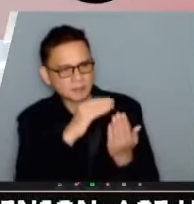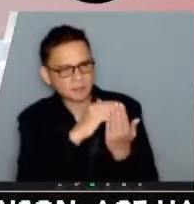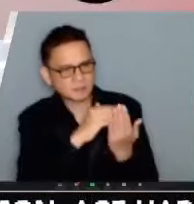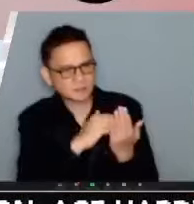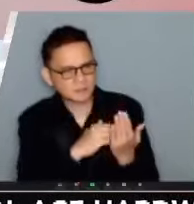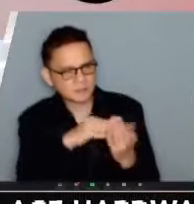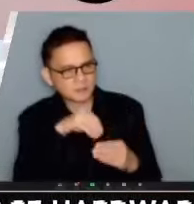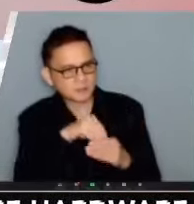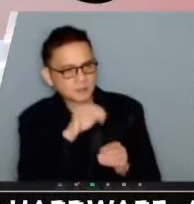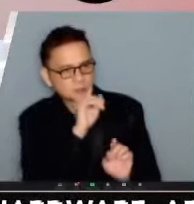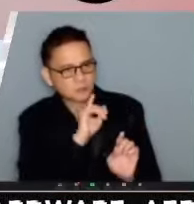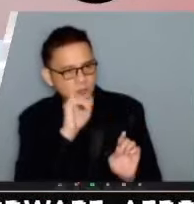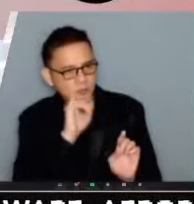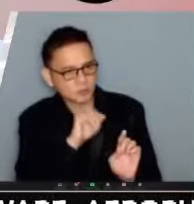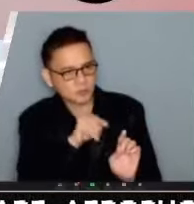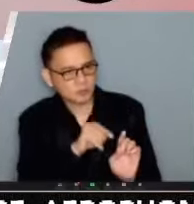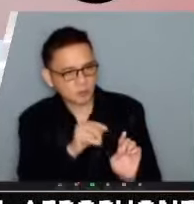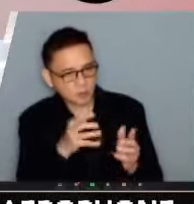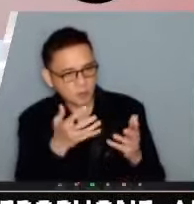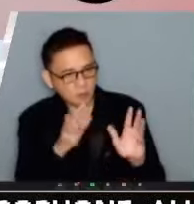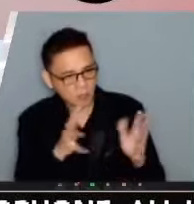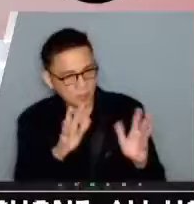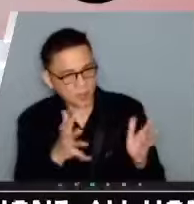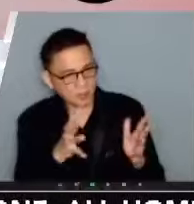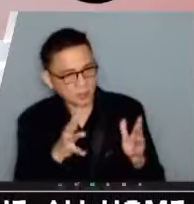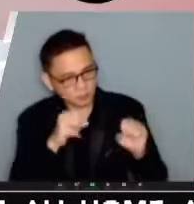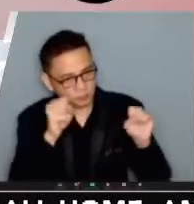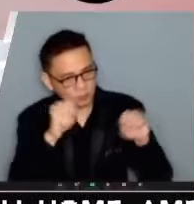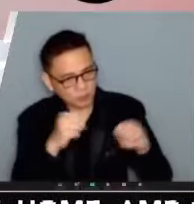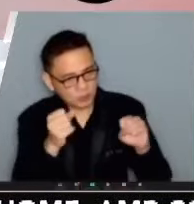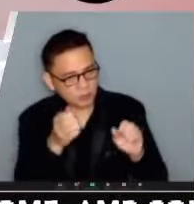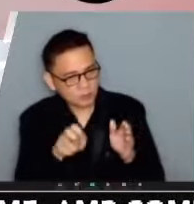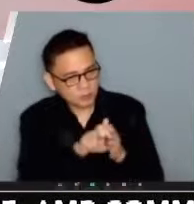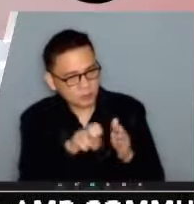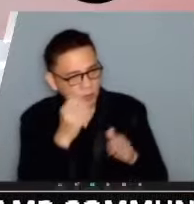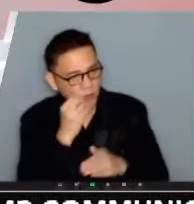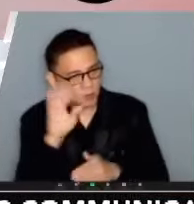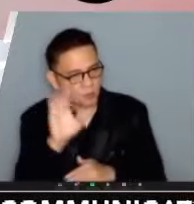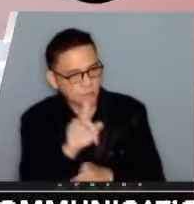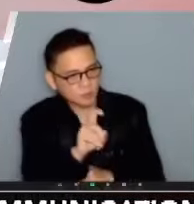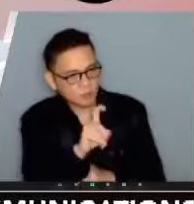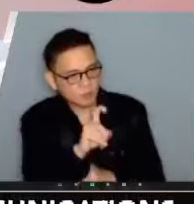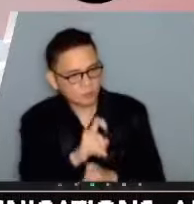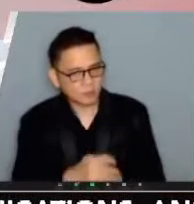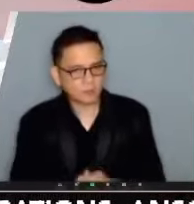na ho nila mag-repatriate? Okay. Sa Lebanon mismo,